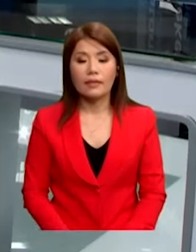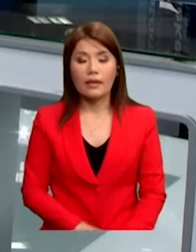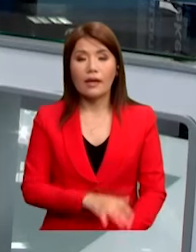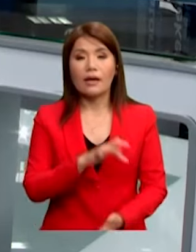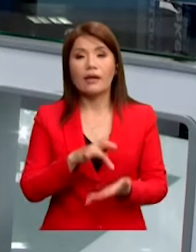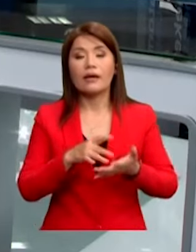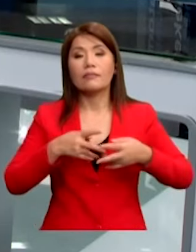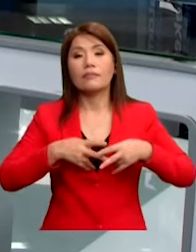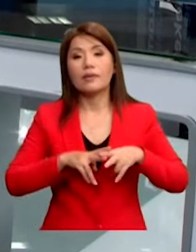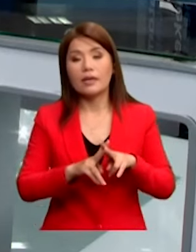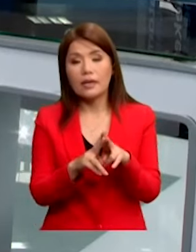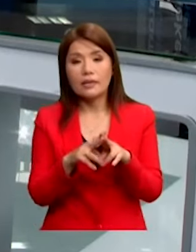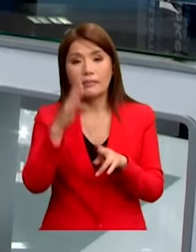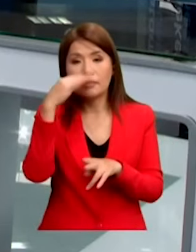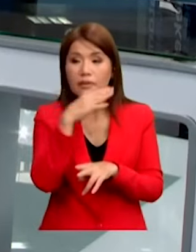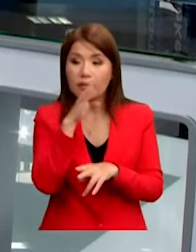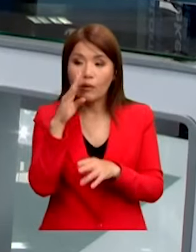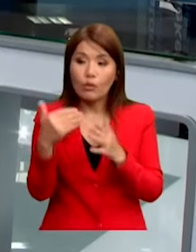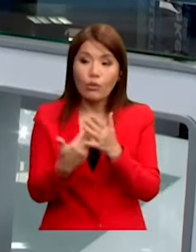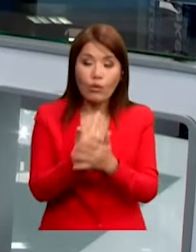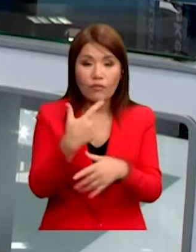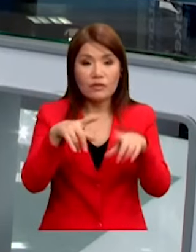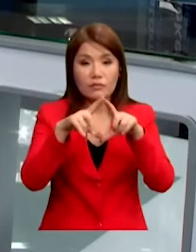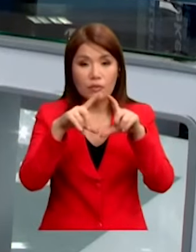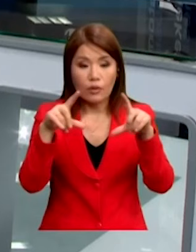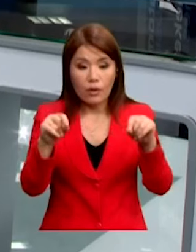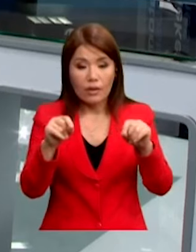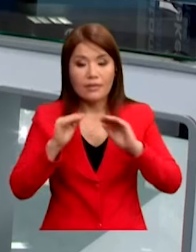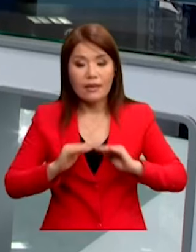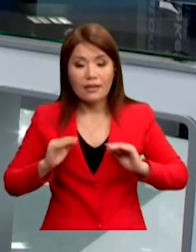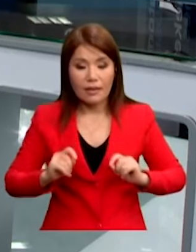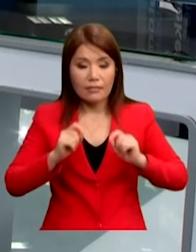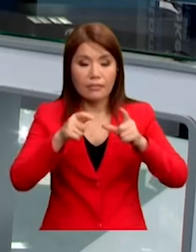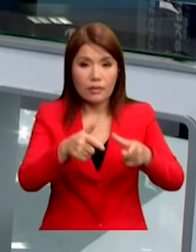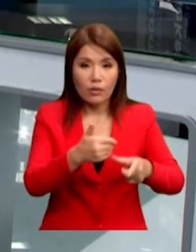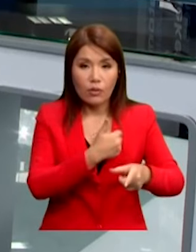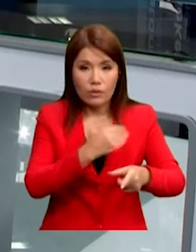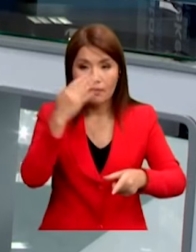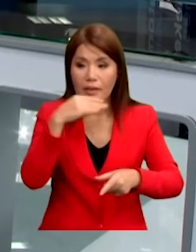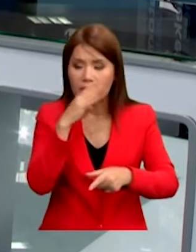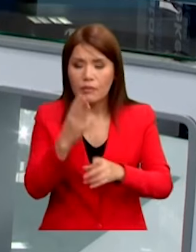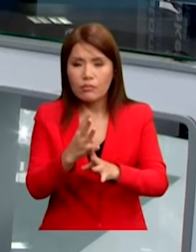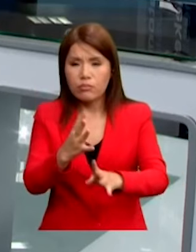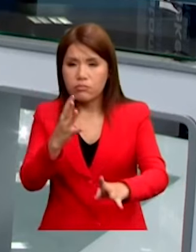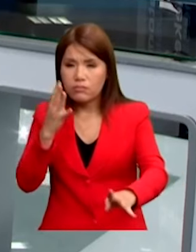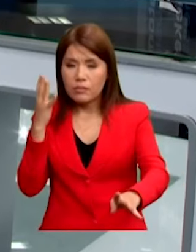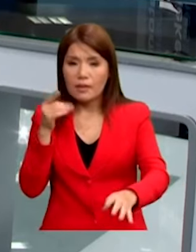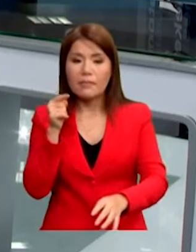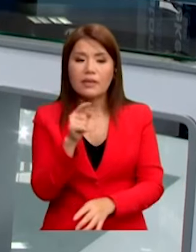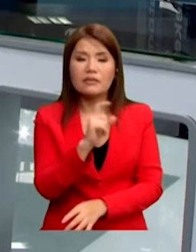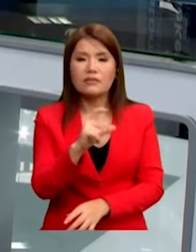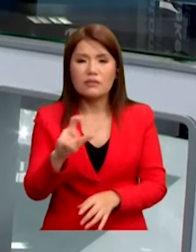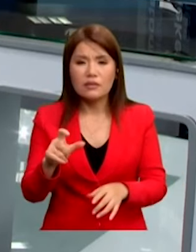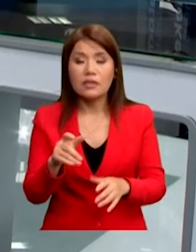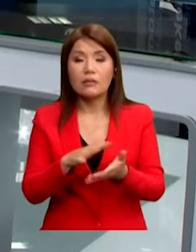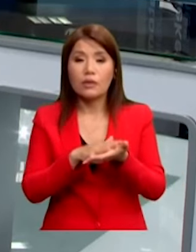Астаналық ата-аналар балаларын жаңа мектепке беру үшін түнделі өтіп кезекте тұруға мәжбүр болды. Әп-сәтте мыңдаған адам құжат қабылдап жатқан